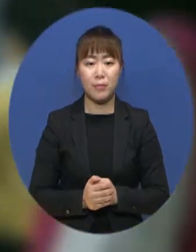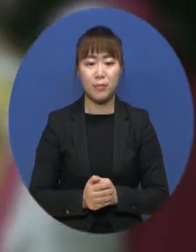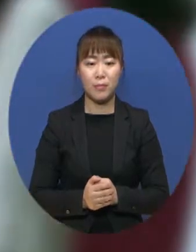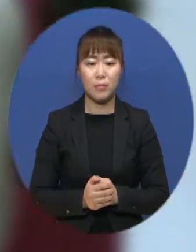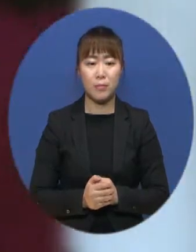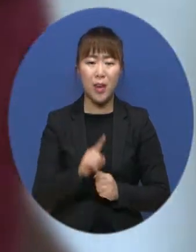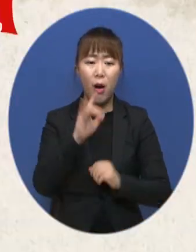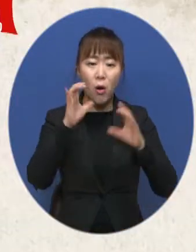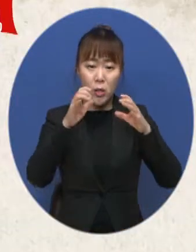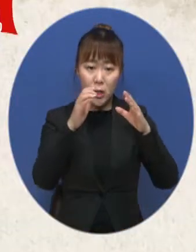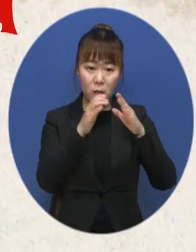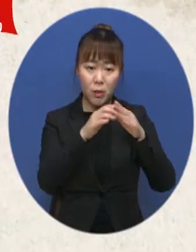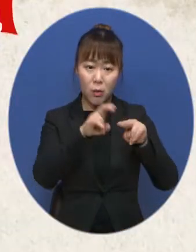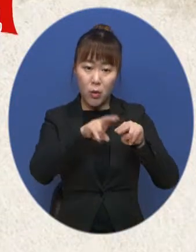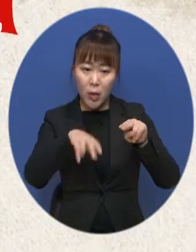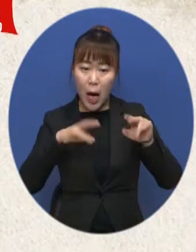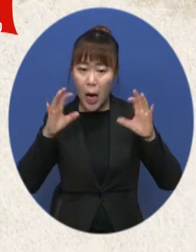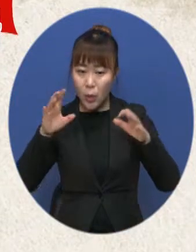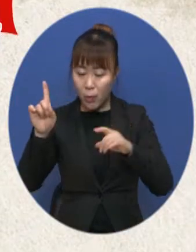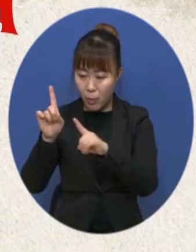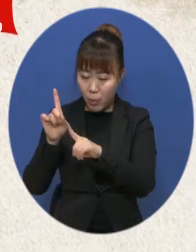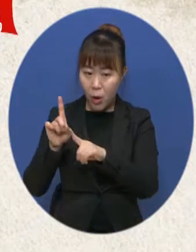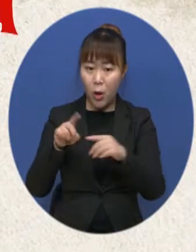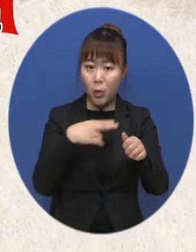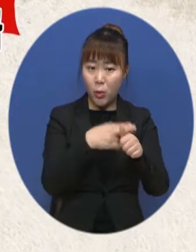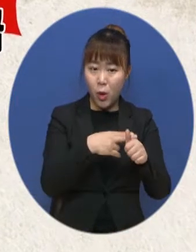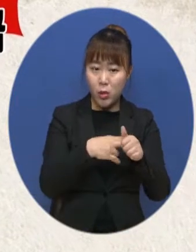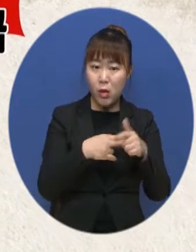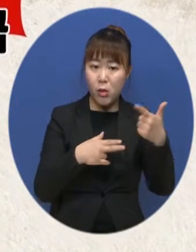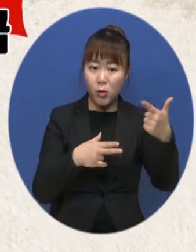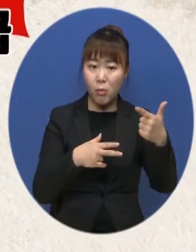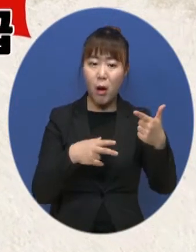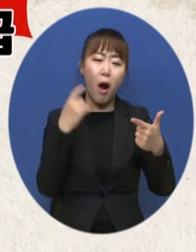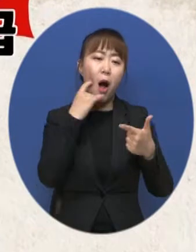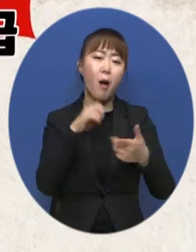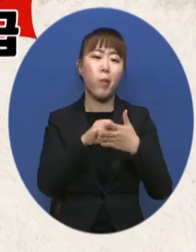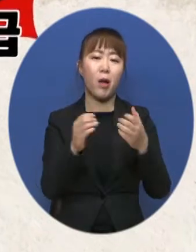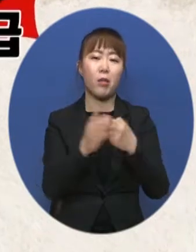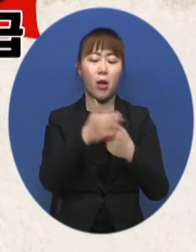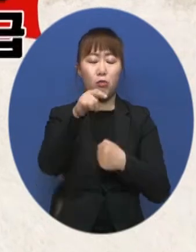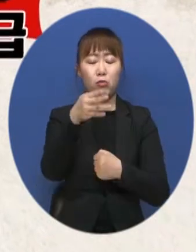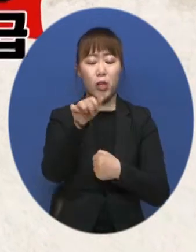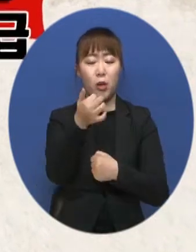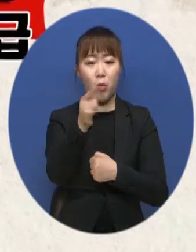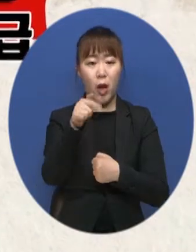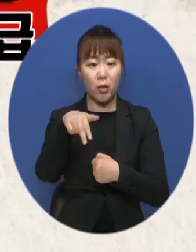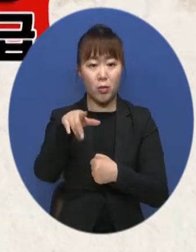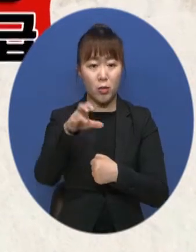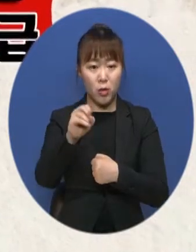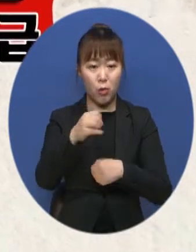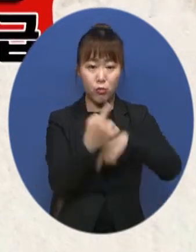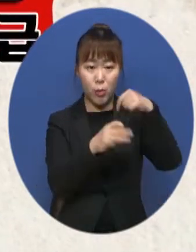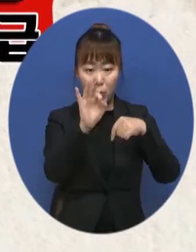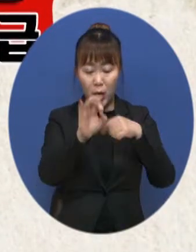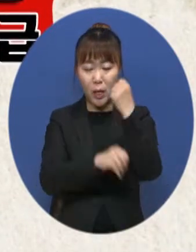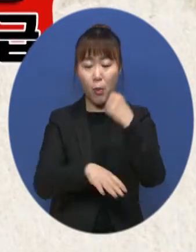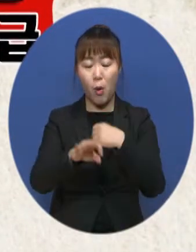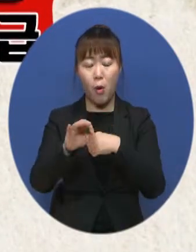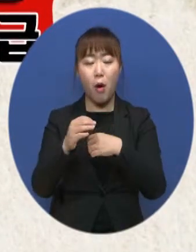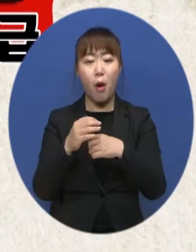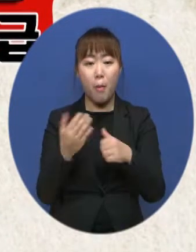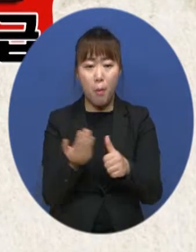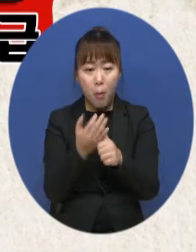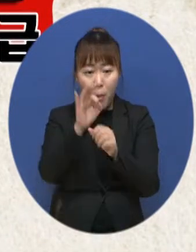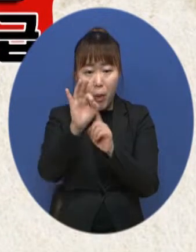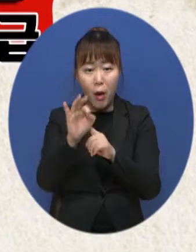한 어린이집이 퇴소한 아동과 보육교사를 허위 등록해 누리과정 운영비와 기본 보육료, 보육교직원